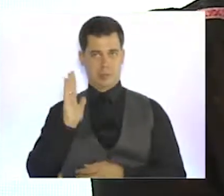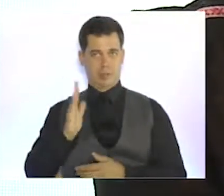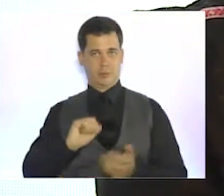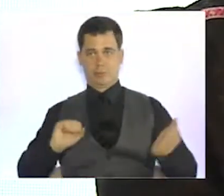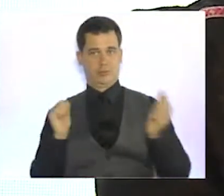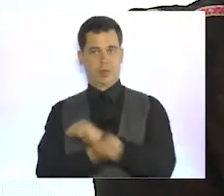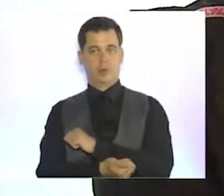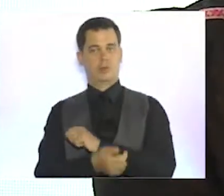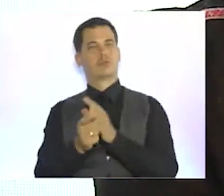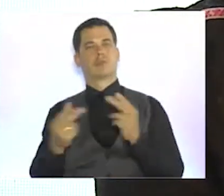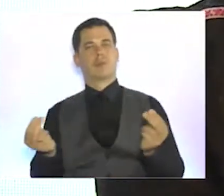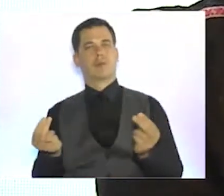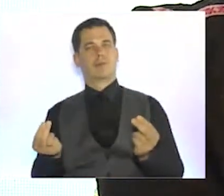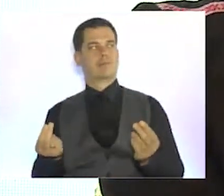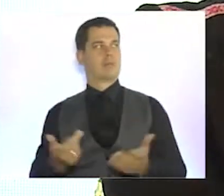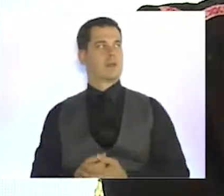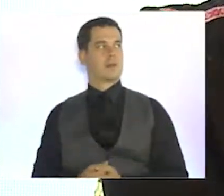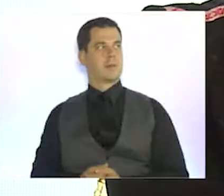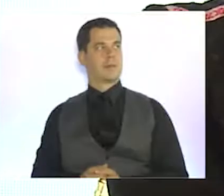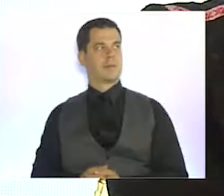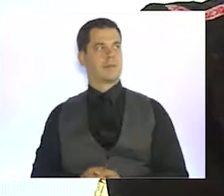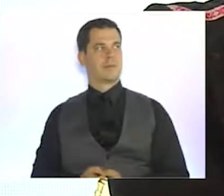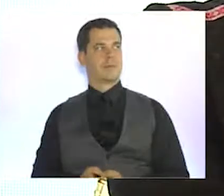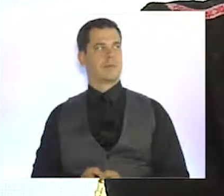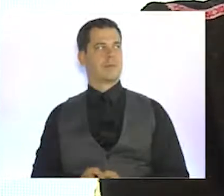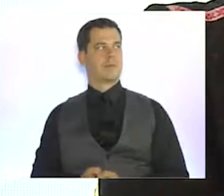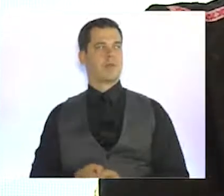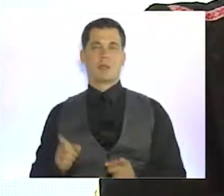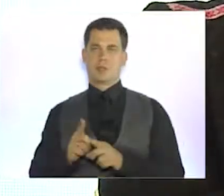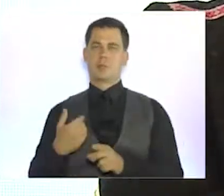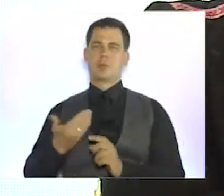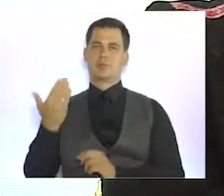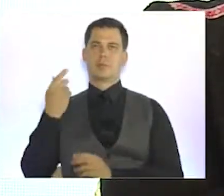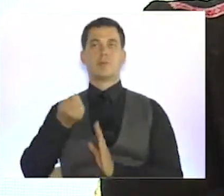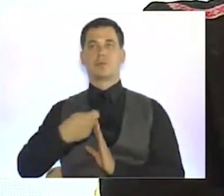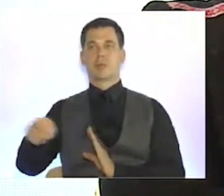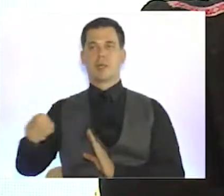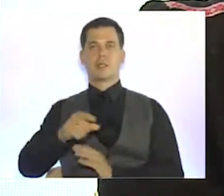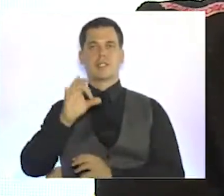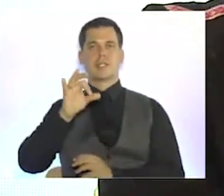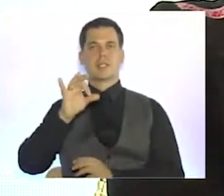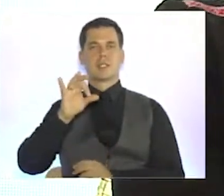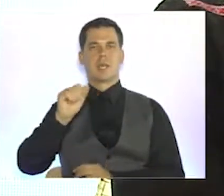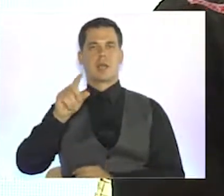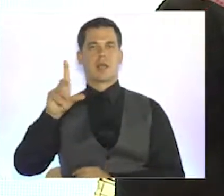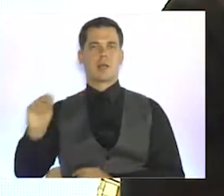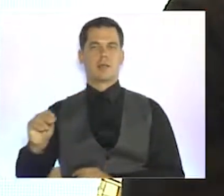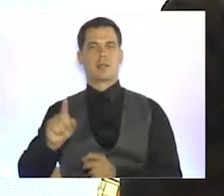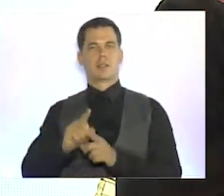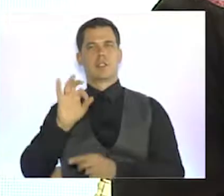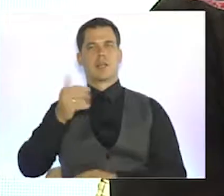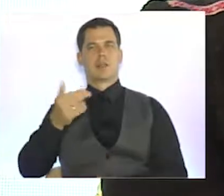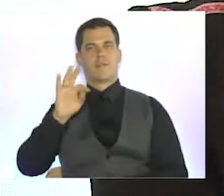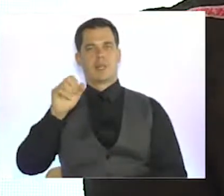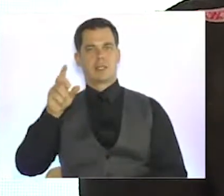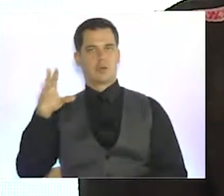przełom, rewolucja. Zwłaszcza, że po Second Life nie ma śladu. A wręcz byłam ostatnio na takim wyjeździe studyjnym w Seattle i w San Francisco, no i tam